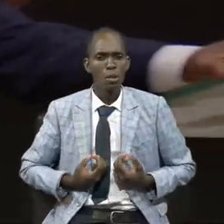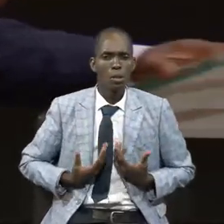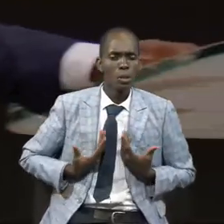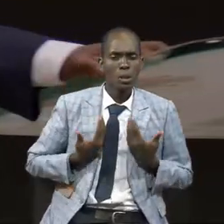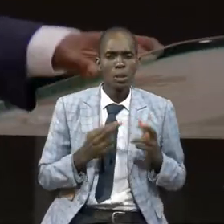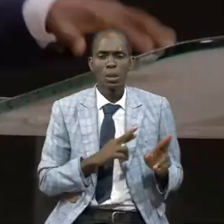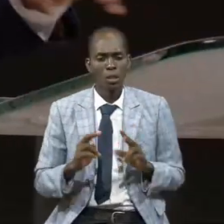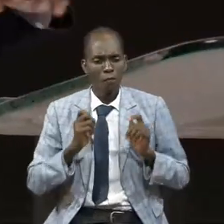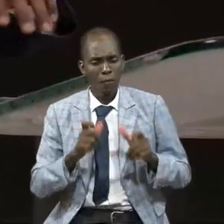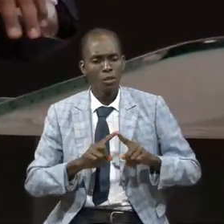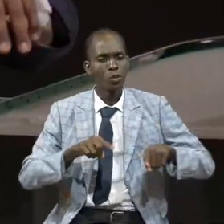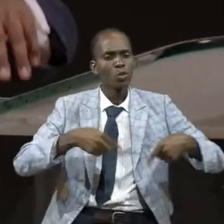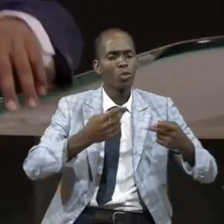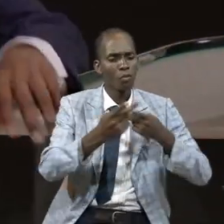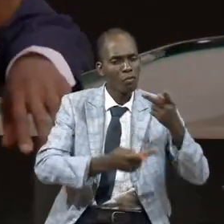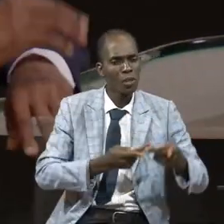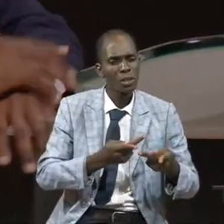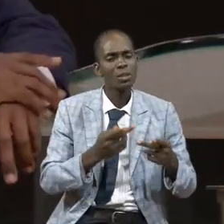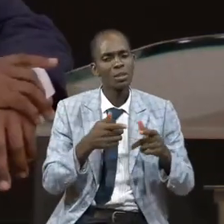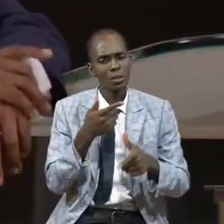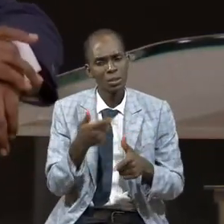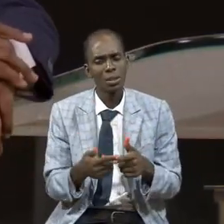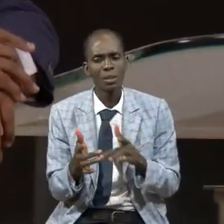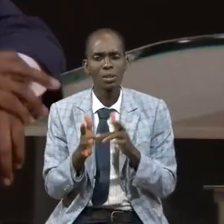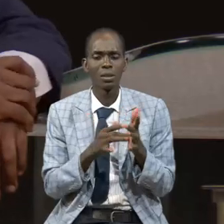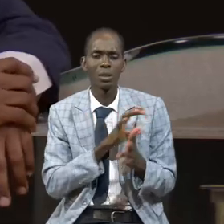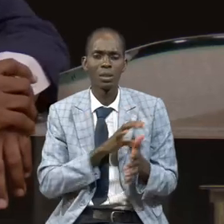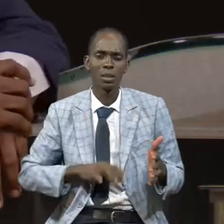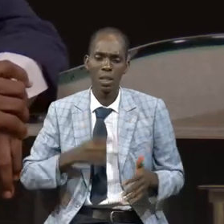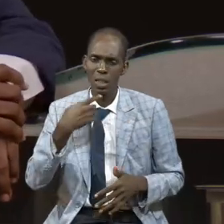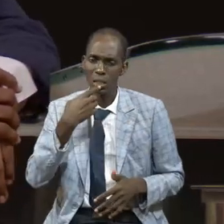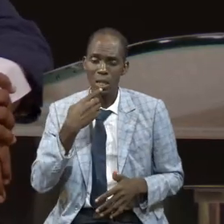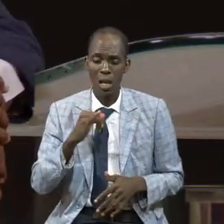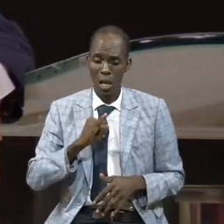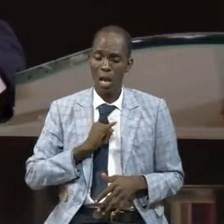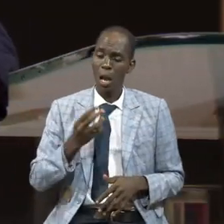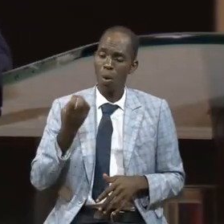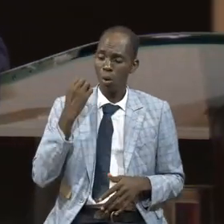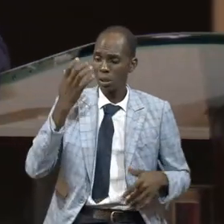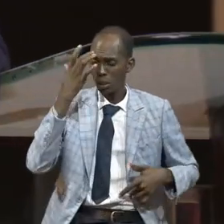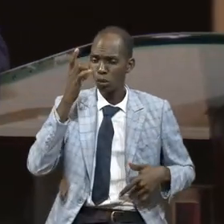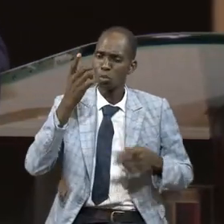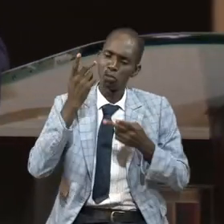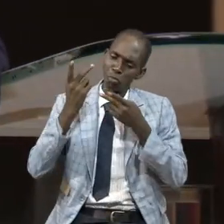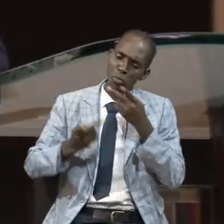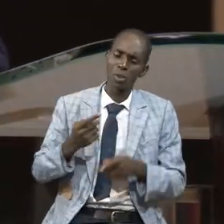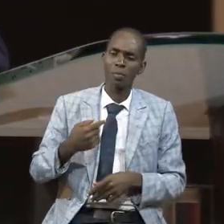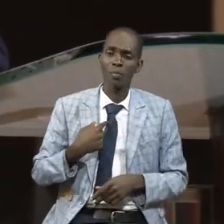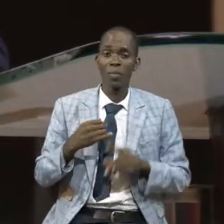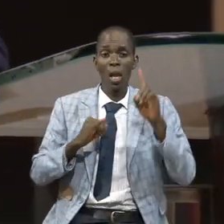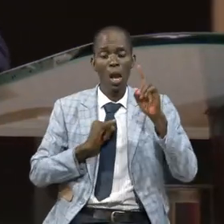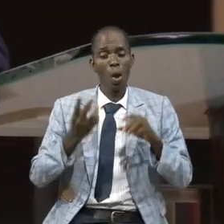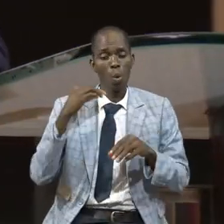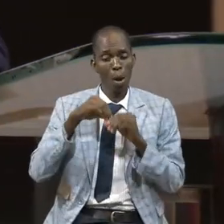la personne. Jésus dit que j'étais malade et vous m'avez